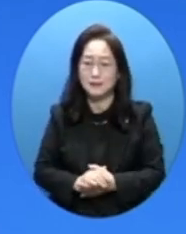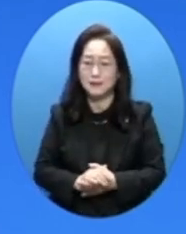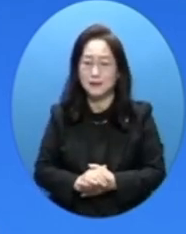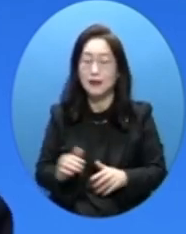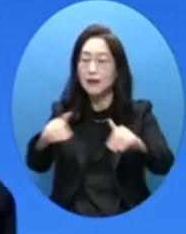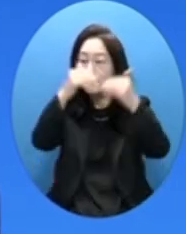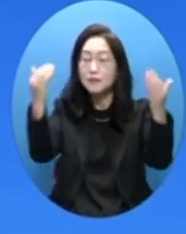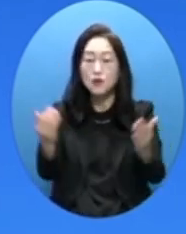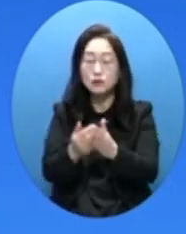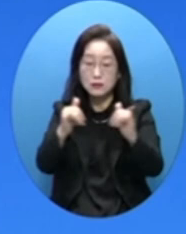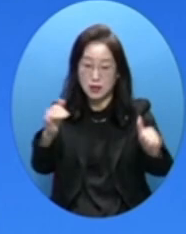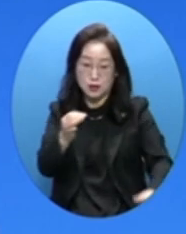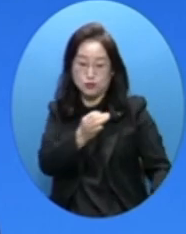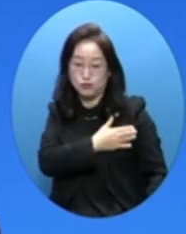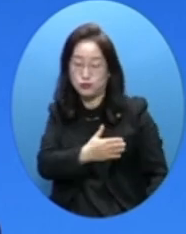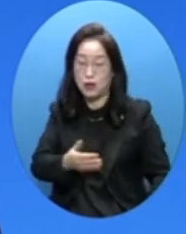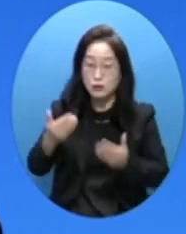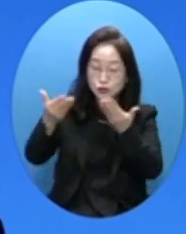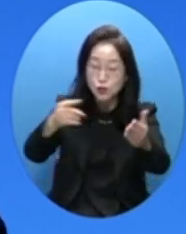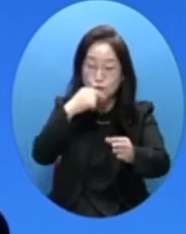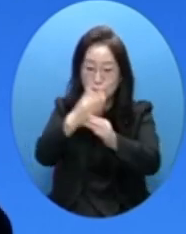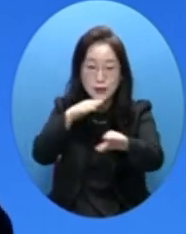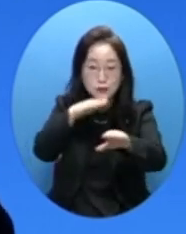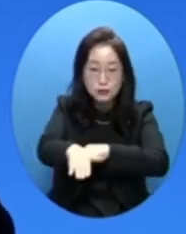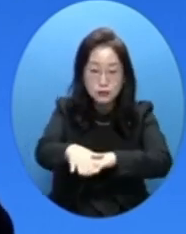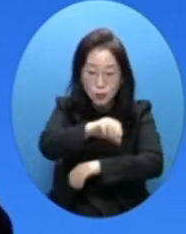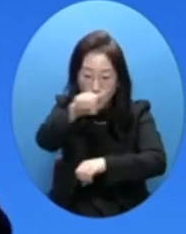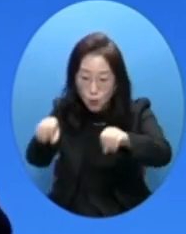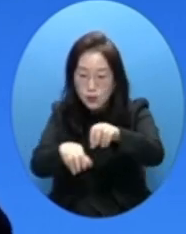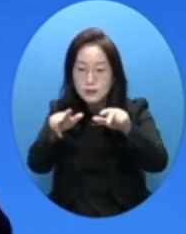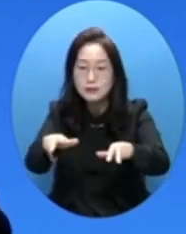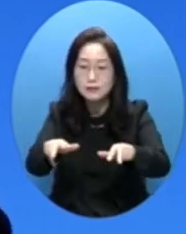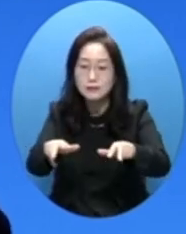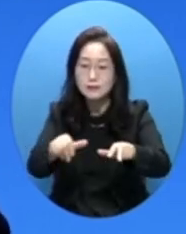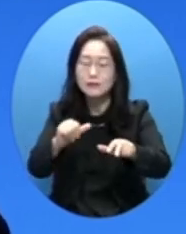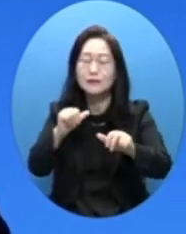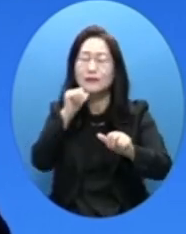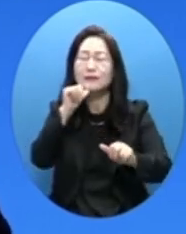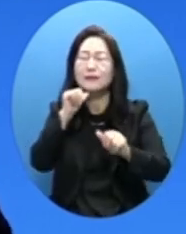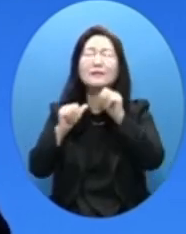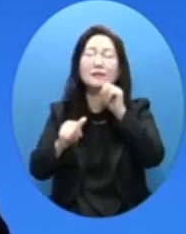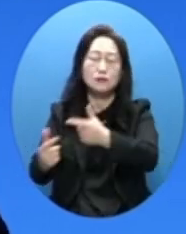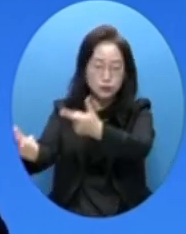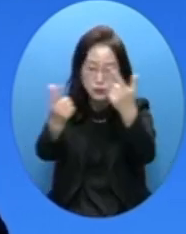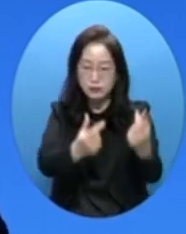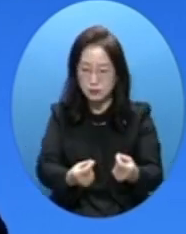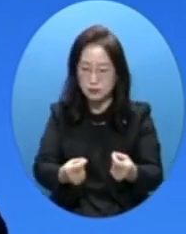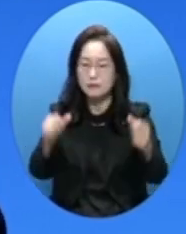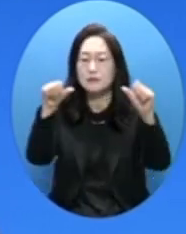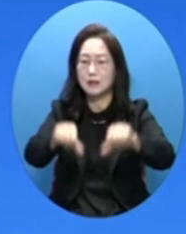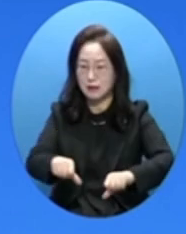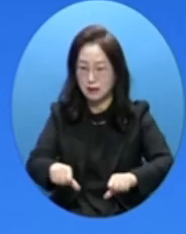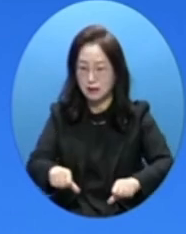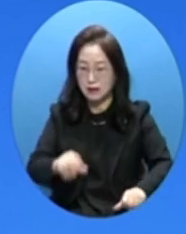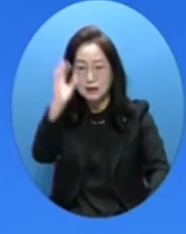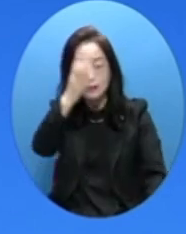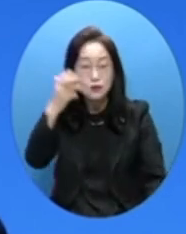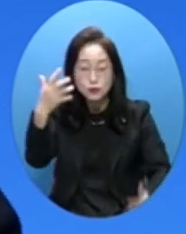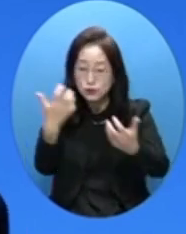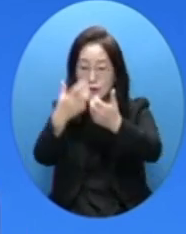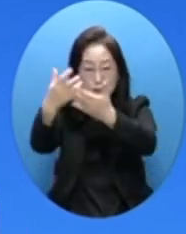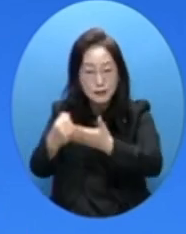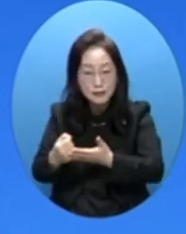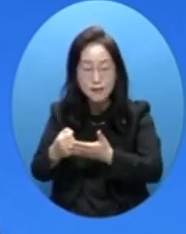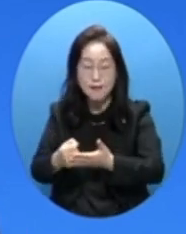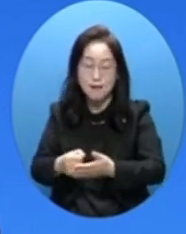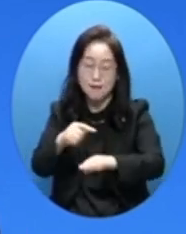모든 사람을 다 자살하게 하겠다는 공산주의가 모든 사람을 가난과 저주로 몰아넣었습니다. 성령 충만 받은 사람이 나눌 때 진정한